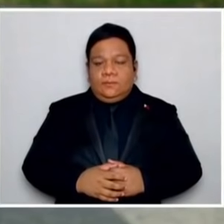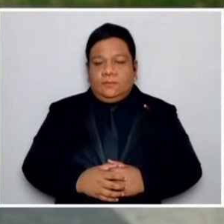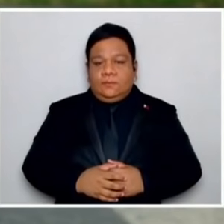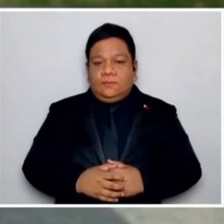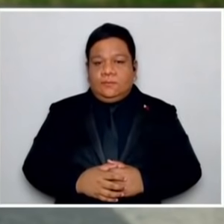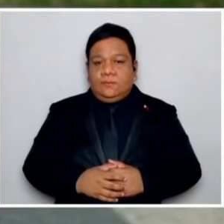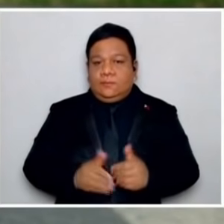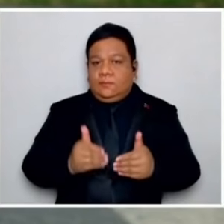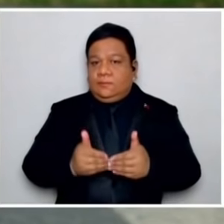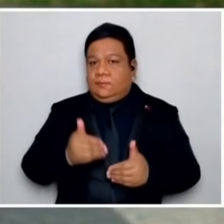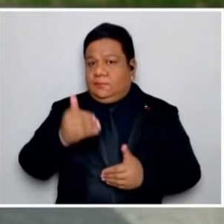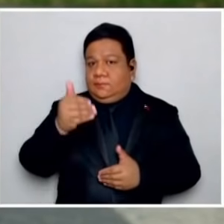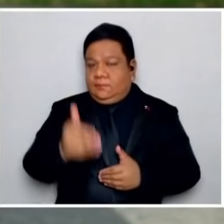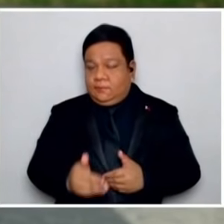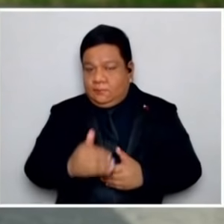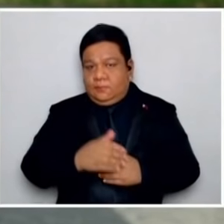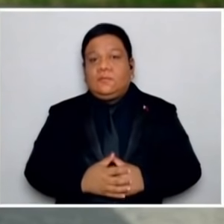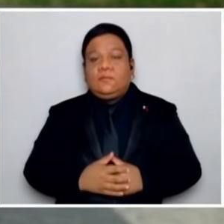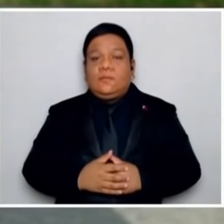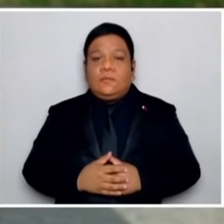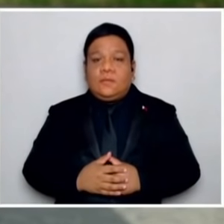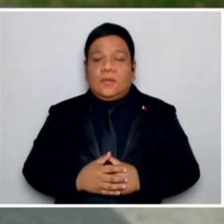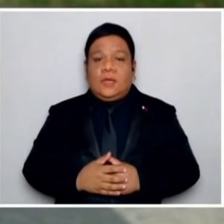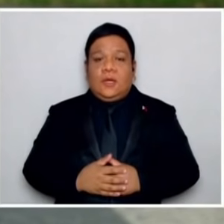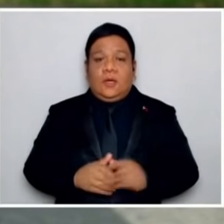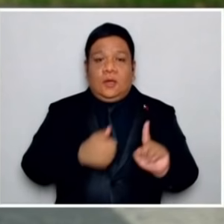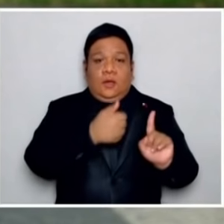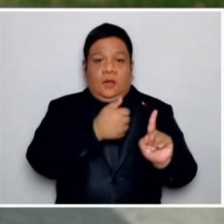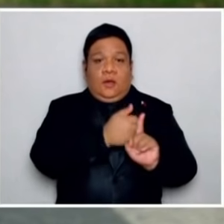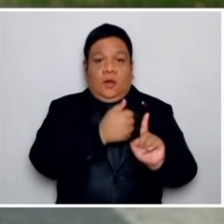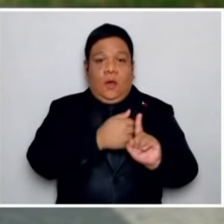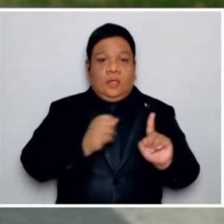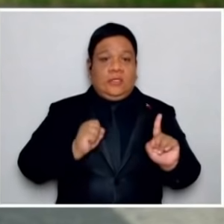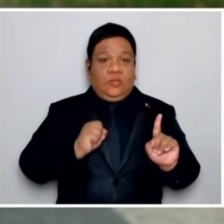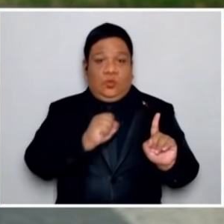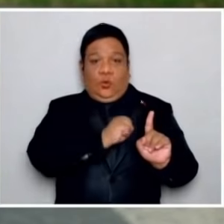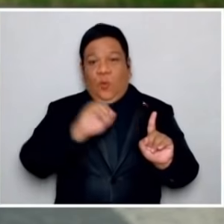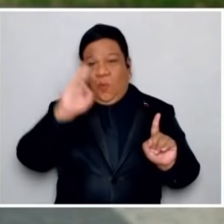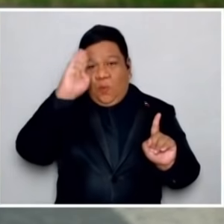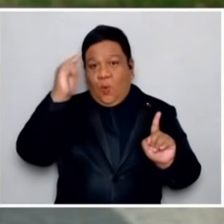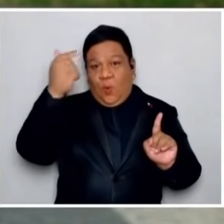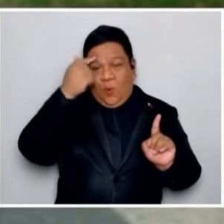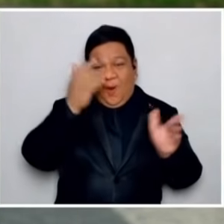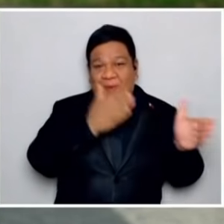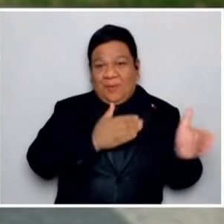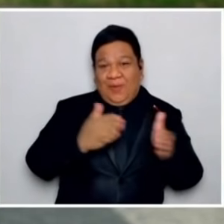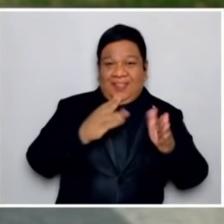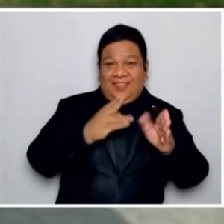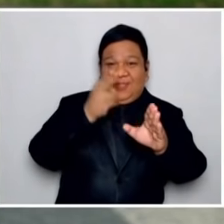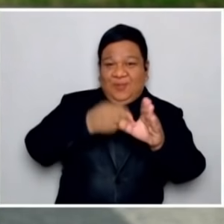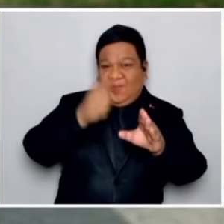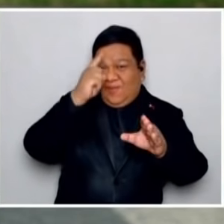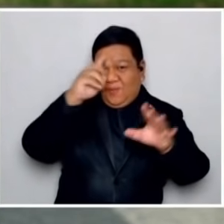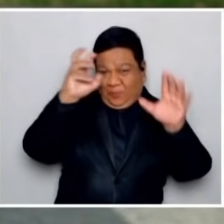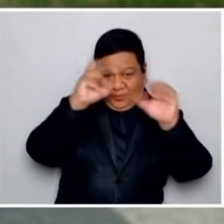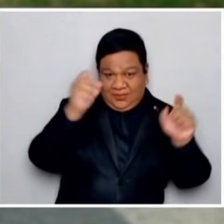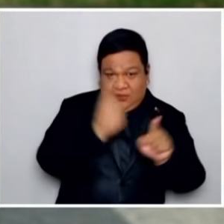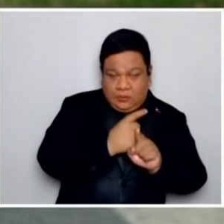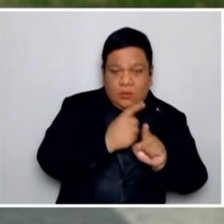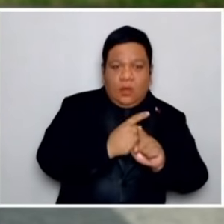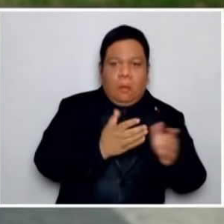Balak kausapin ni Presidential Aspirant Bongo si Davao City Mayor Sara Duterte para sa posibleng tambalan